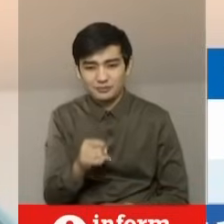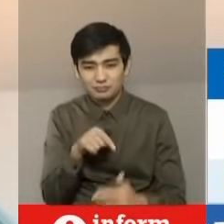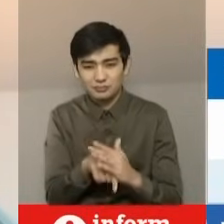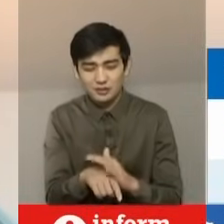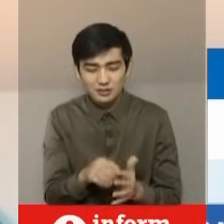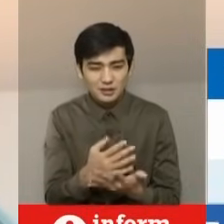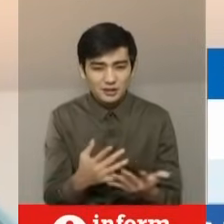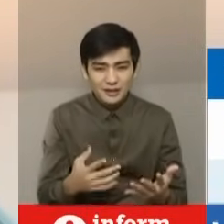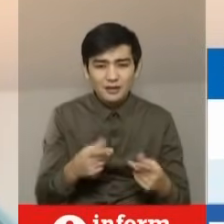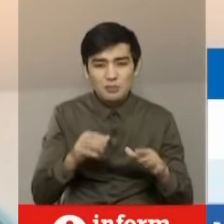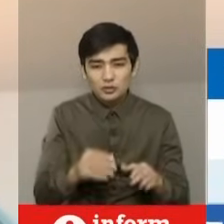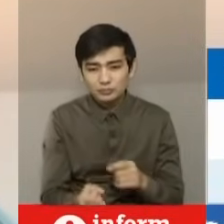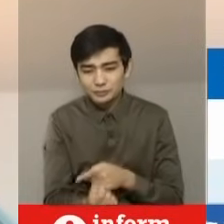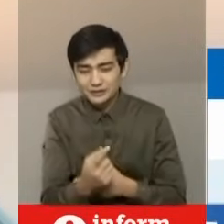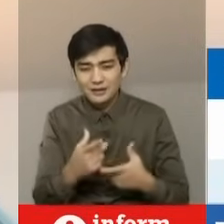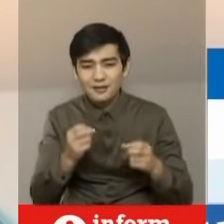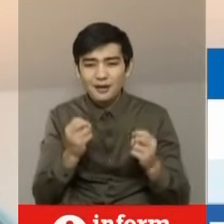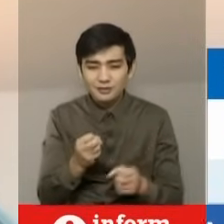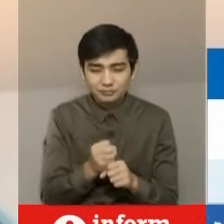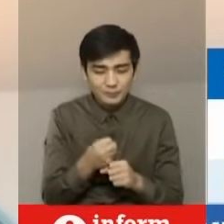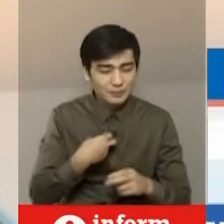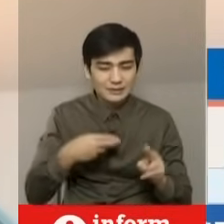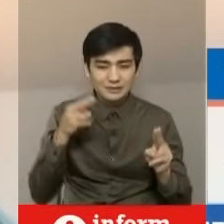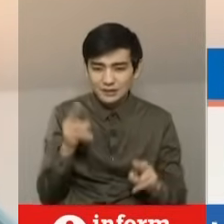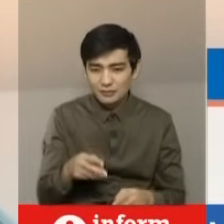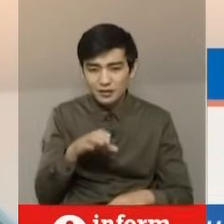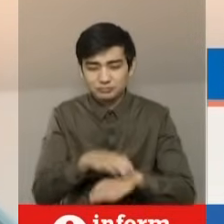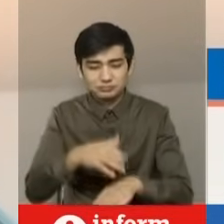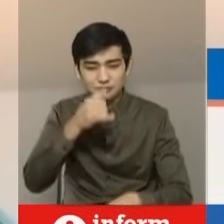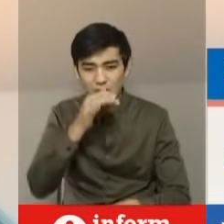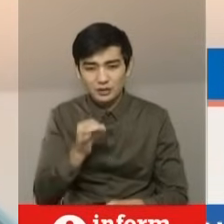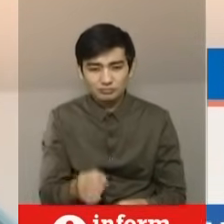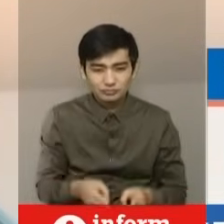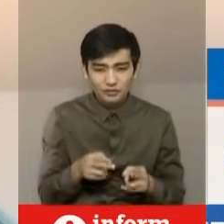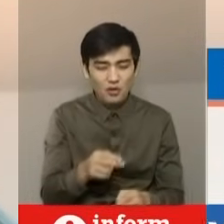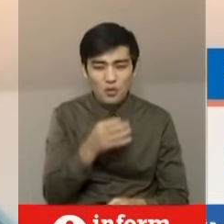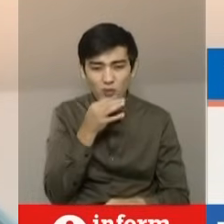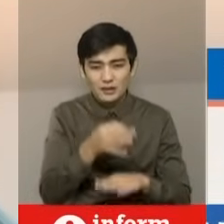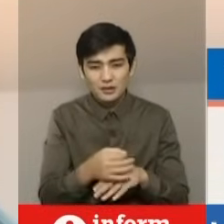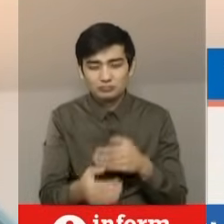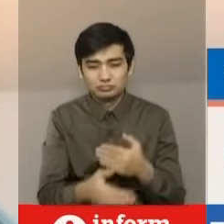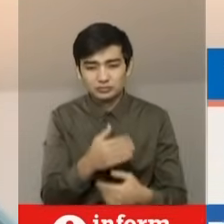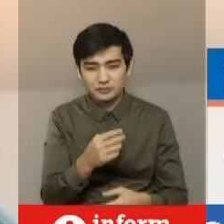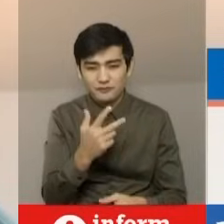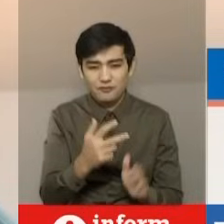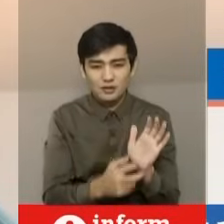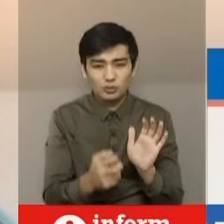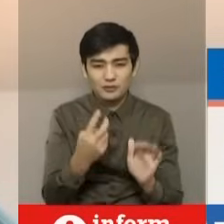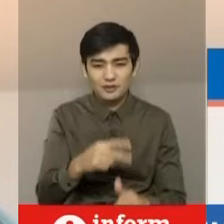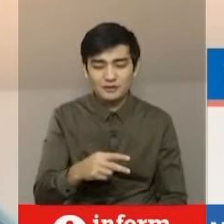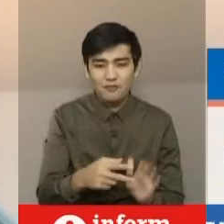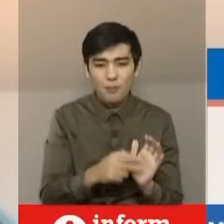трансграничными мероприятиями в этом году к уголовно ответственности привлечено 828 лиц